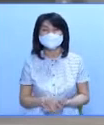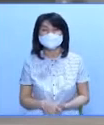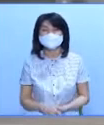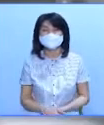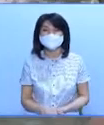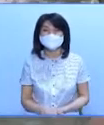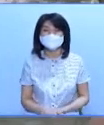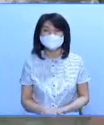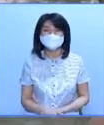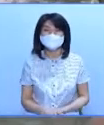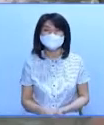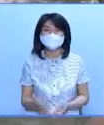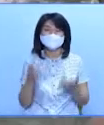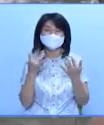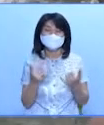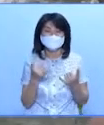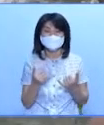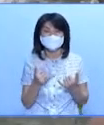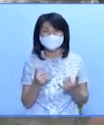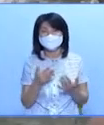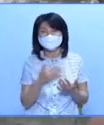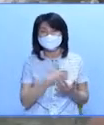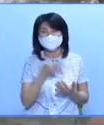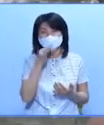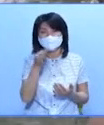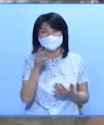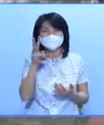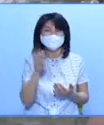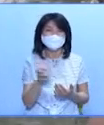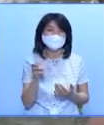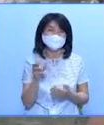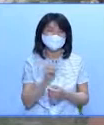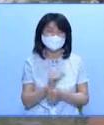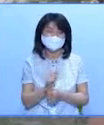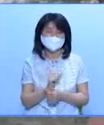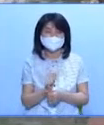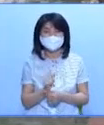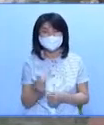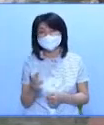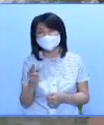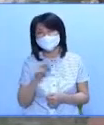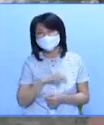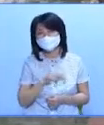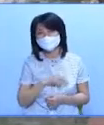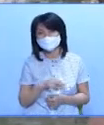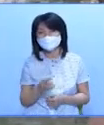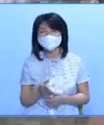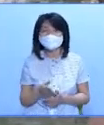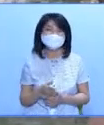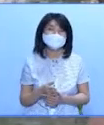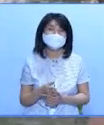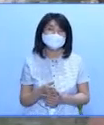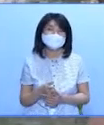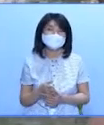абзал. На данный момент около 300 водителей работают. Біздің такси паркінде бүгінгі таңда 300-ден астам